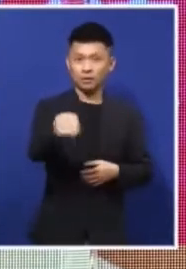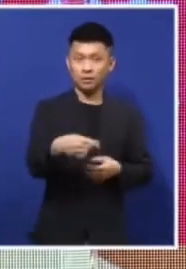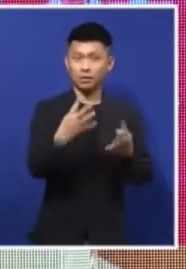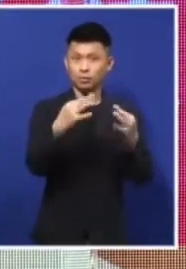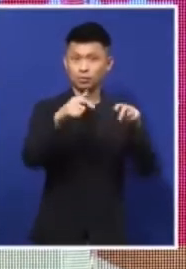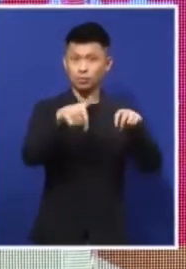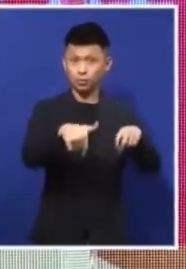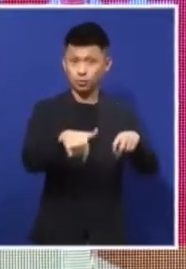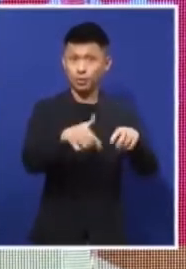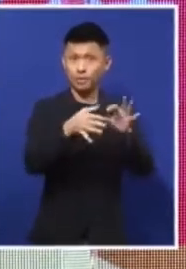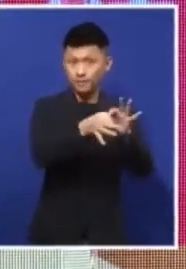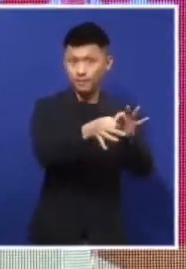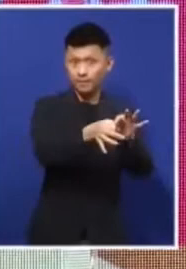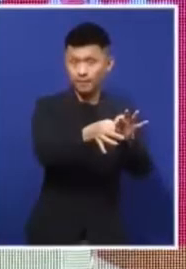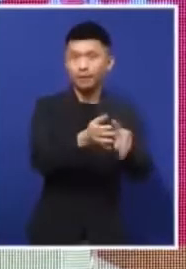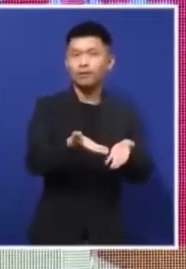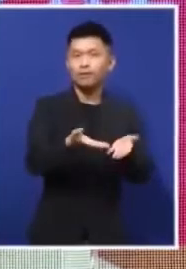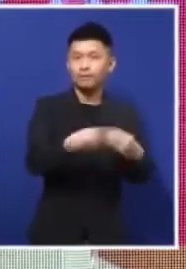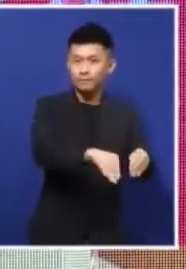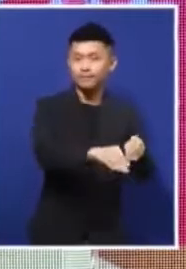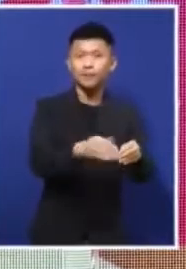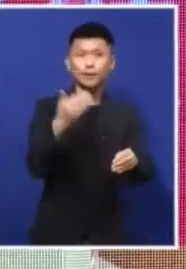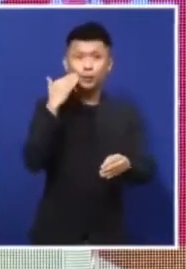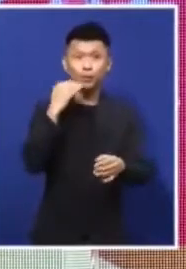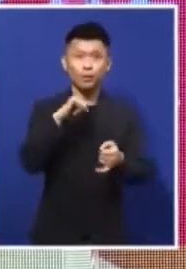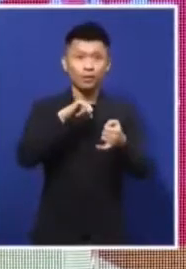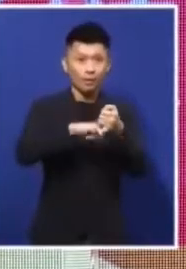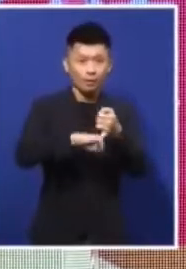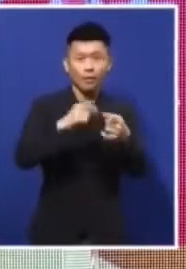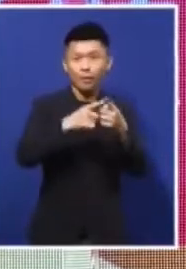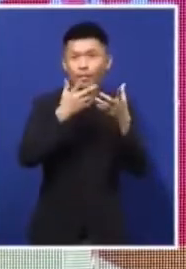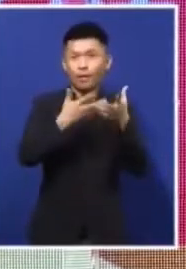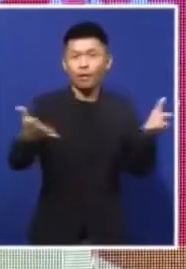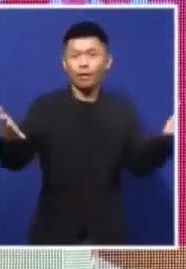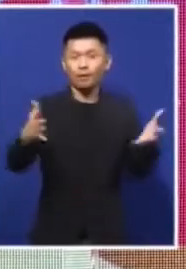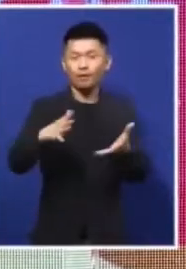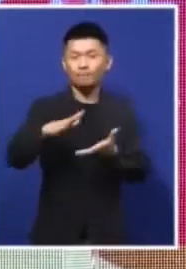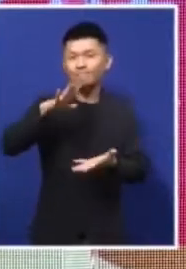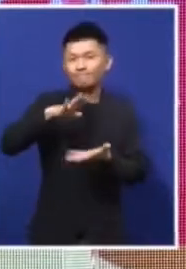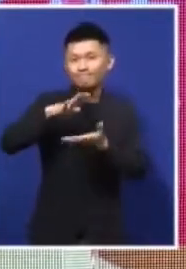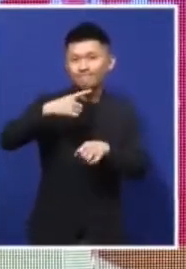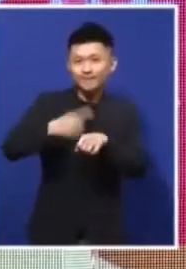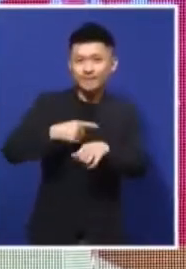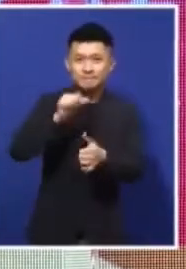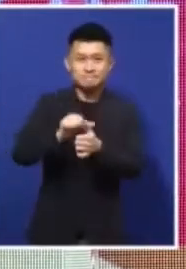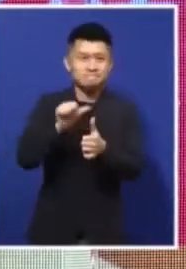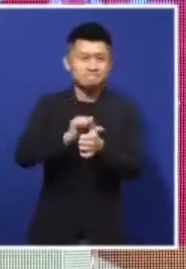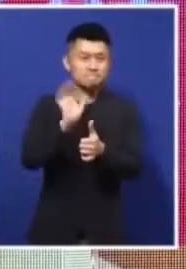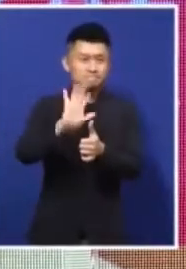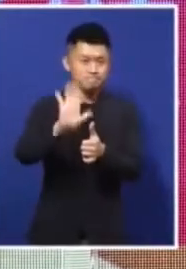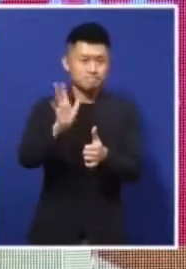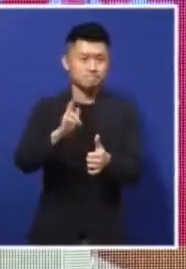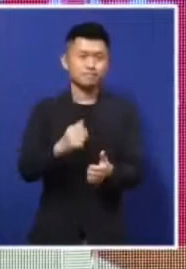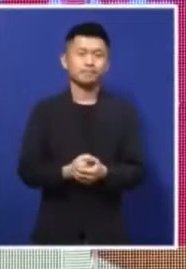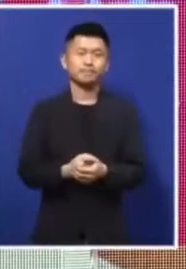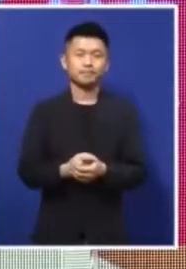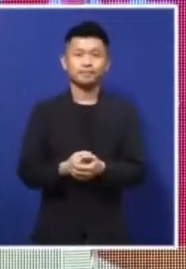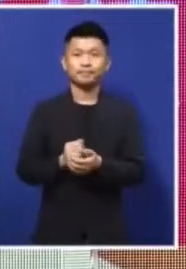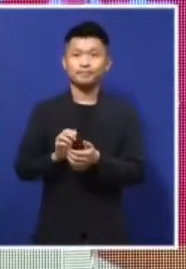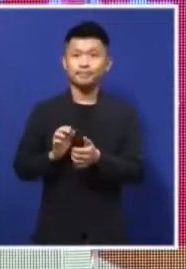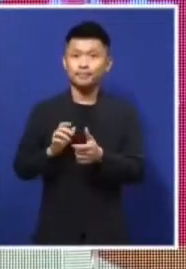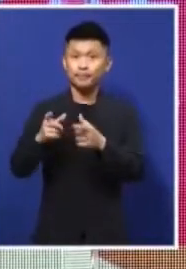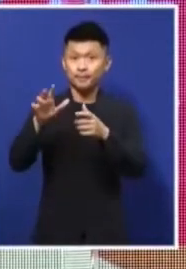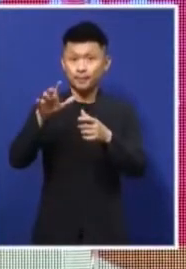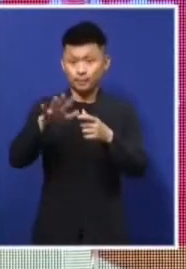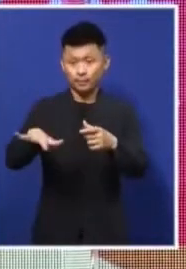象，那当然这个环境如果很热络的话，我们保留弹性嘛哈，那事实上我们这次的振兴五倍券它接触的部分就